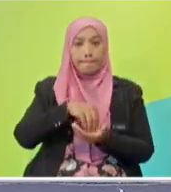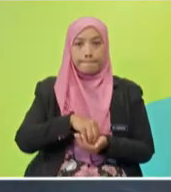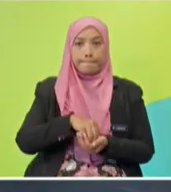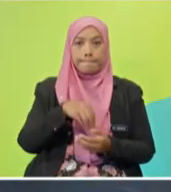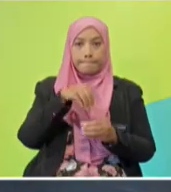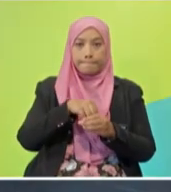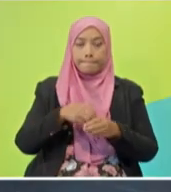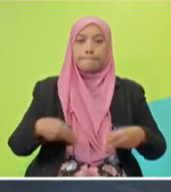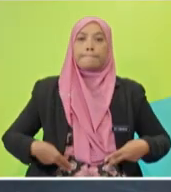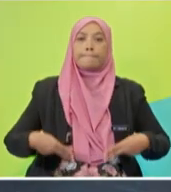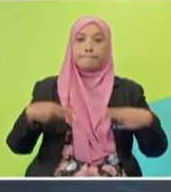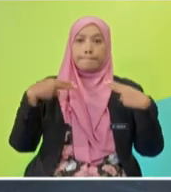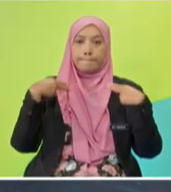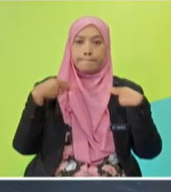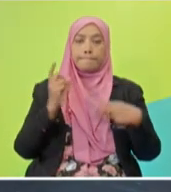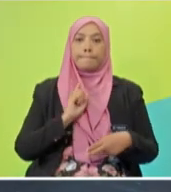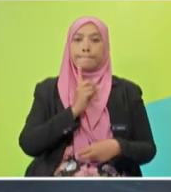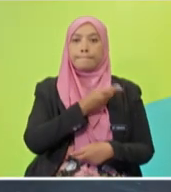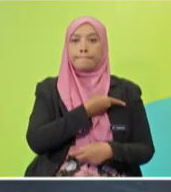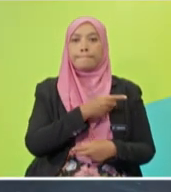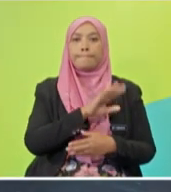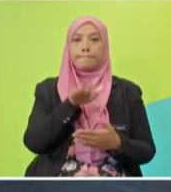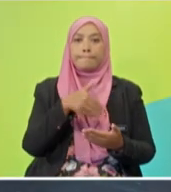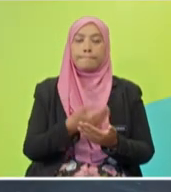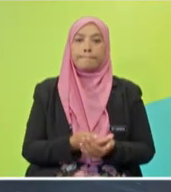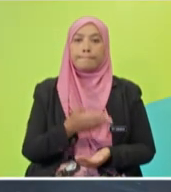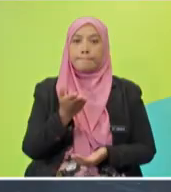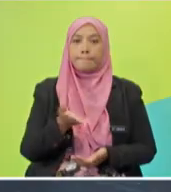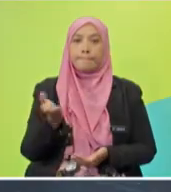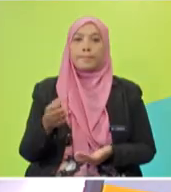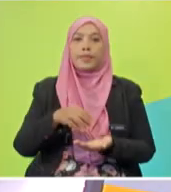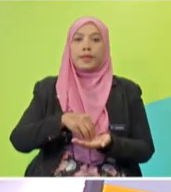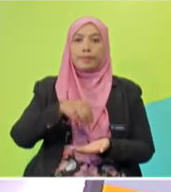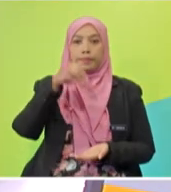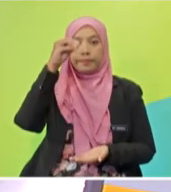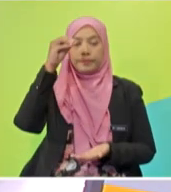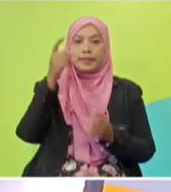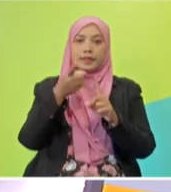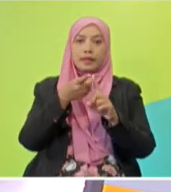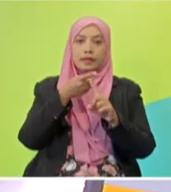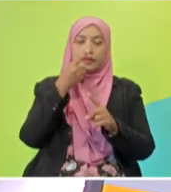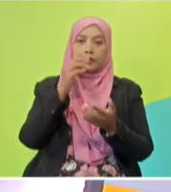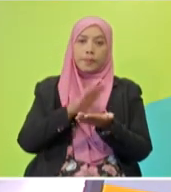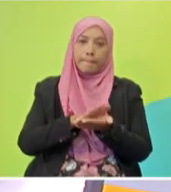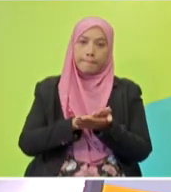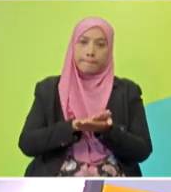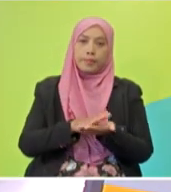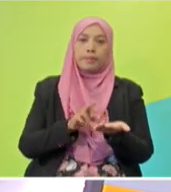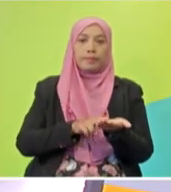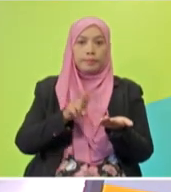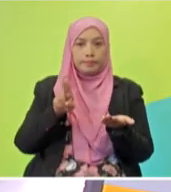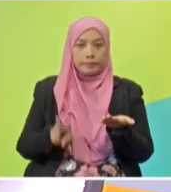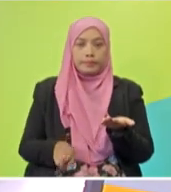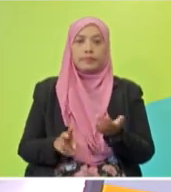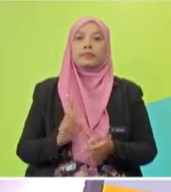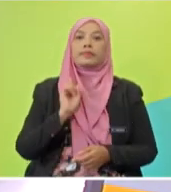benda ni. Okey, jadi cikgu nak minta, benda ni semua kita belajar nisbah daripada sekolah rendah lagi. Oh, ya ke? Jadi